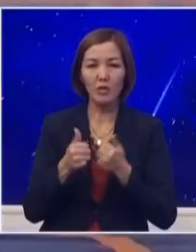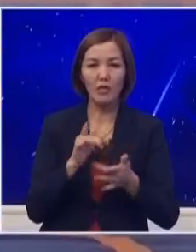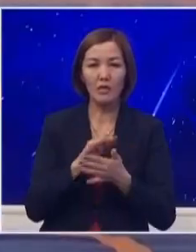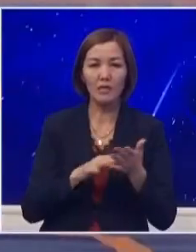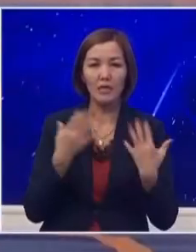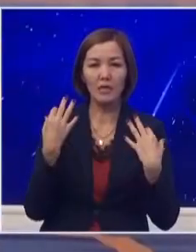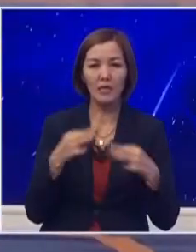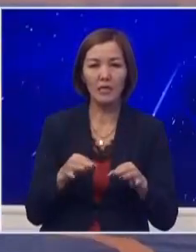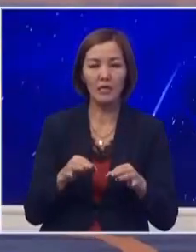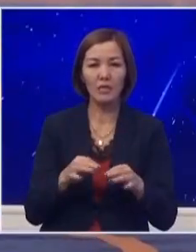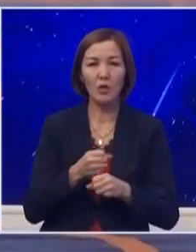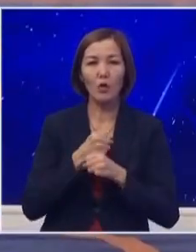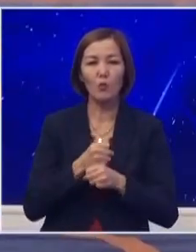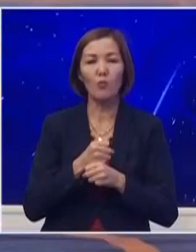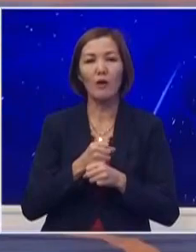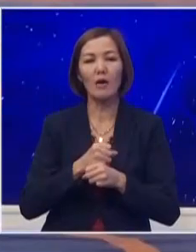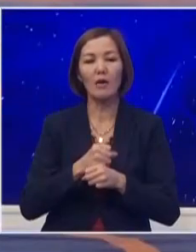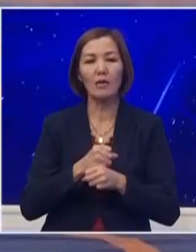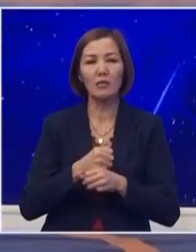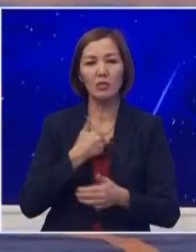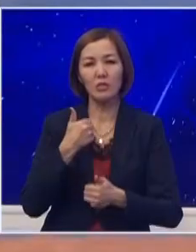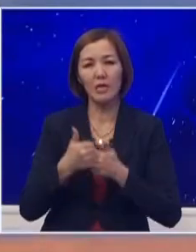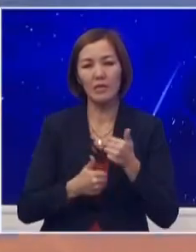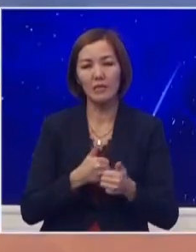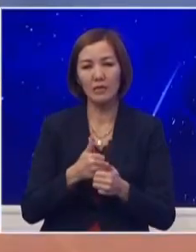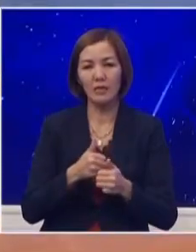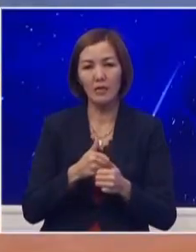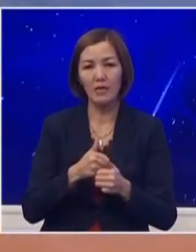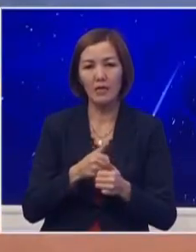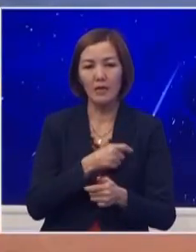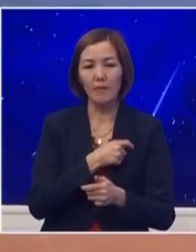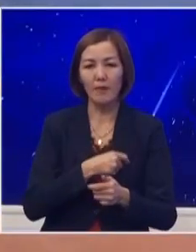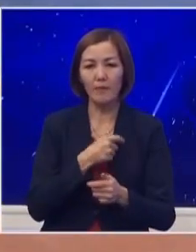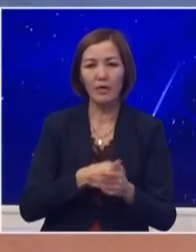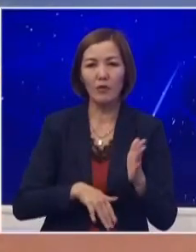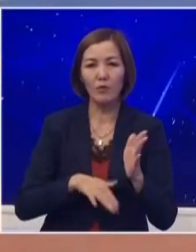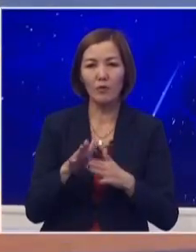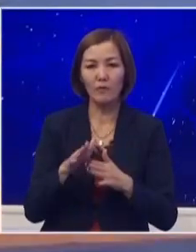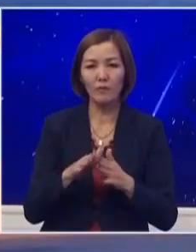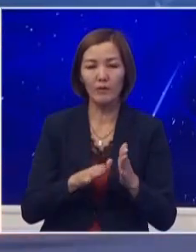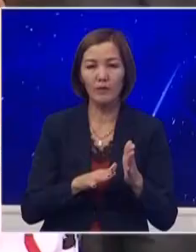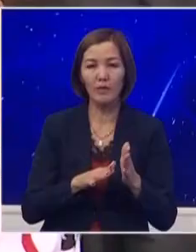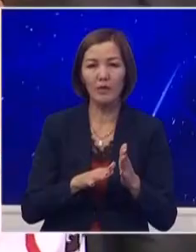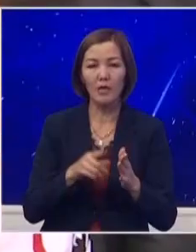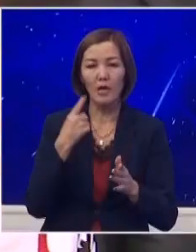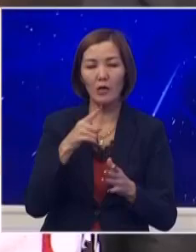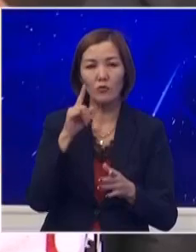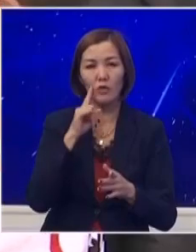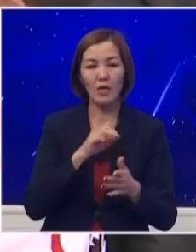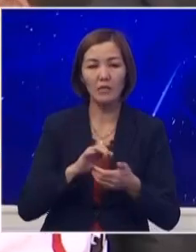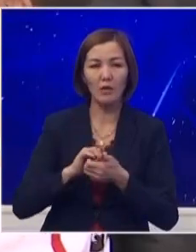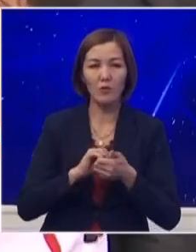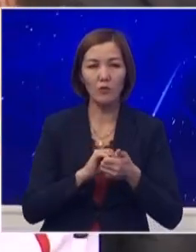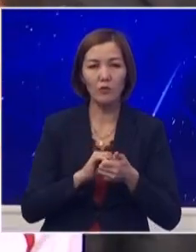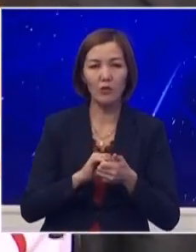Еркін Сайдақов атындағы кубокқа таласты. Білігі мен санаты жоғары бапкердің өзі де турнирдің басы қасында жүрді. Айтуынша, қазақ күресі ұлттық